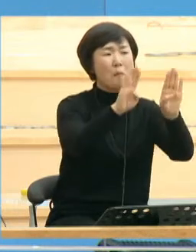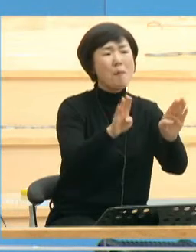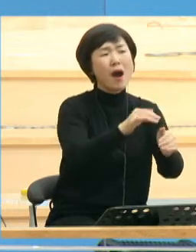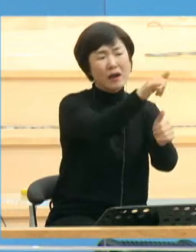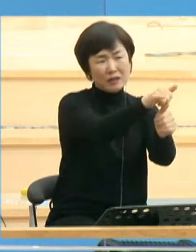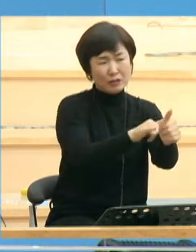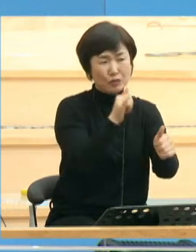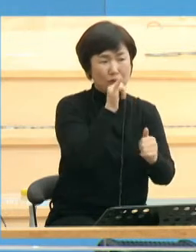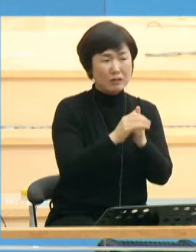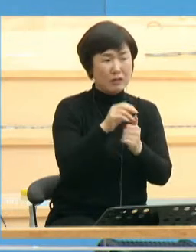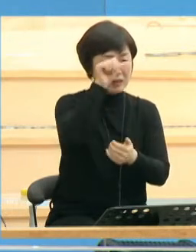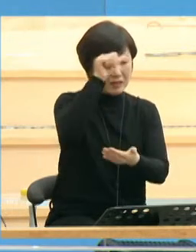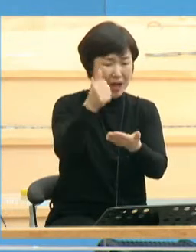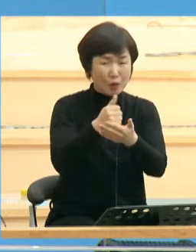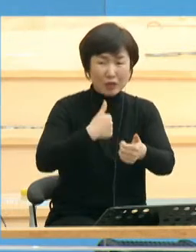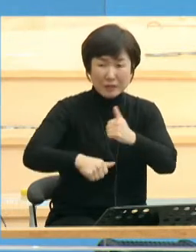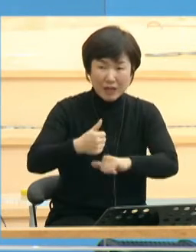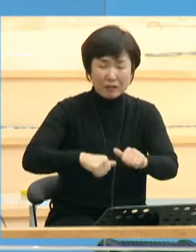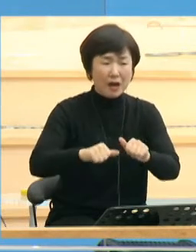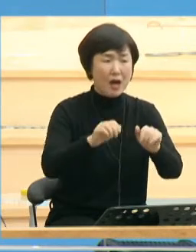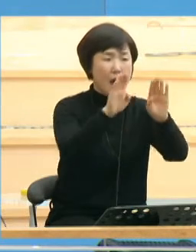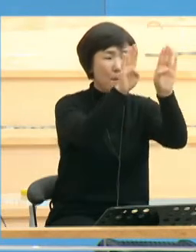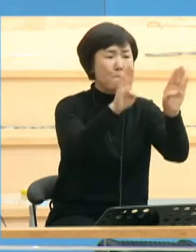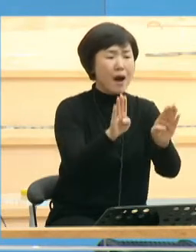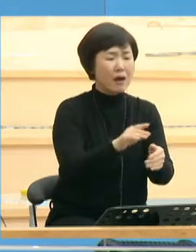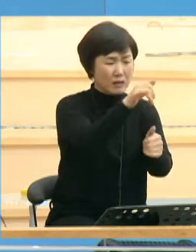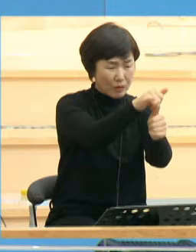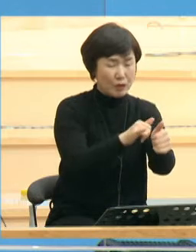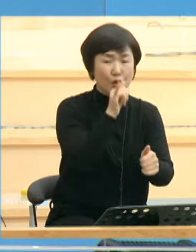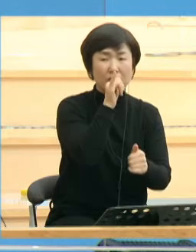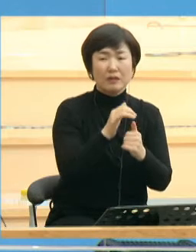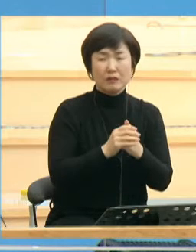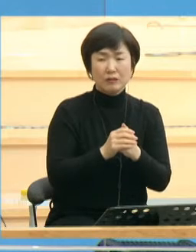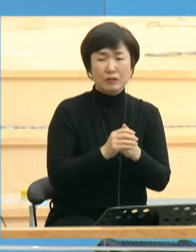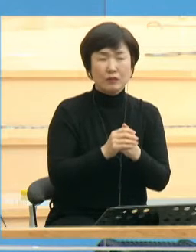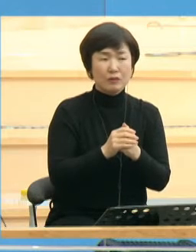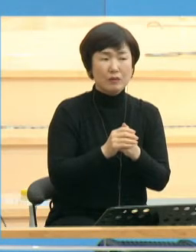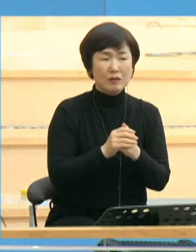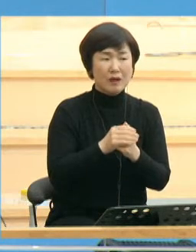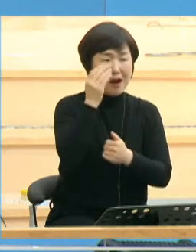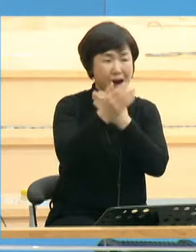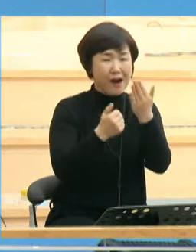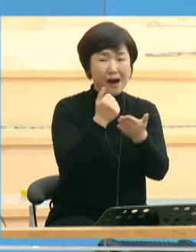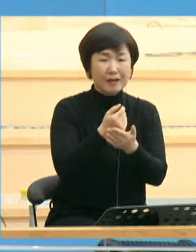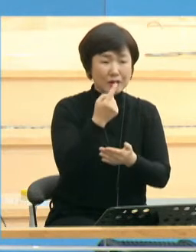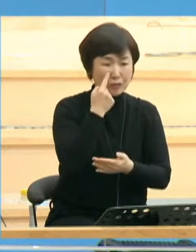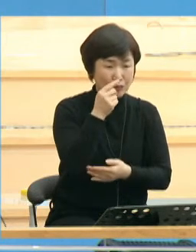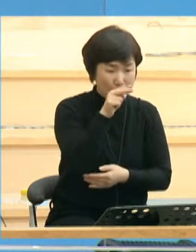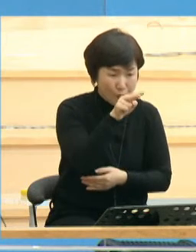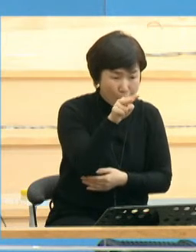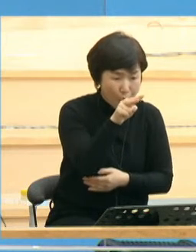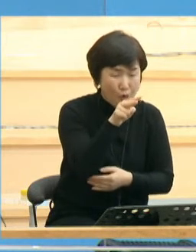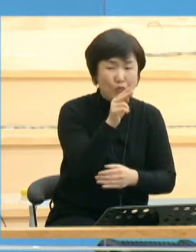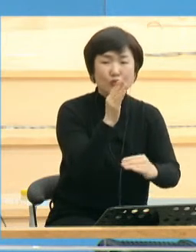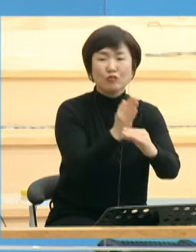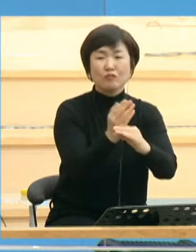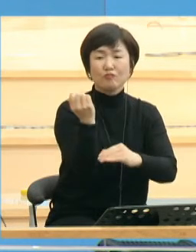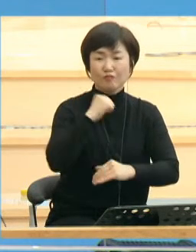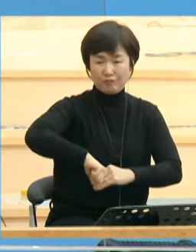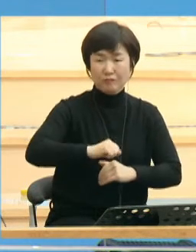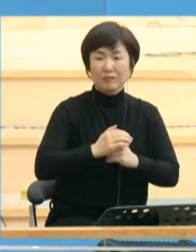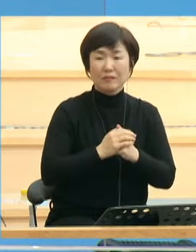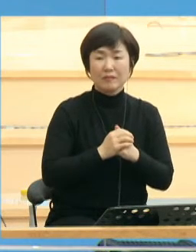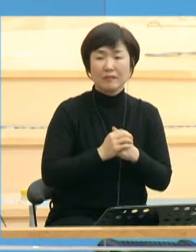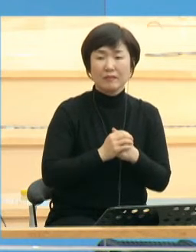자녀들이 이어 아 목전에 악을 행하고 발을 섬 겼다 그쵸 13절에